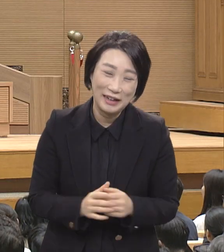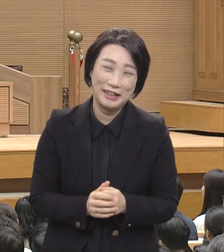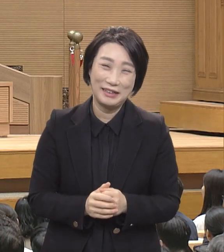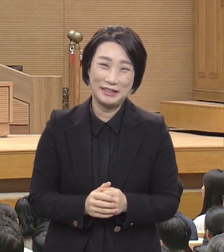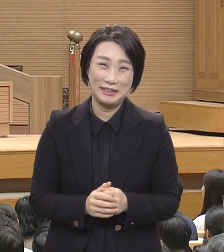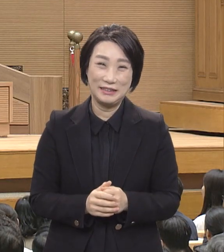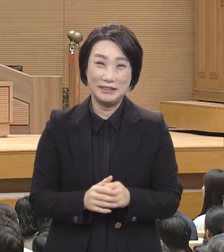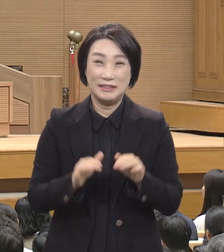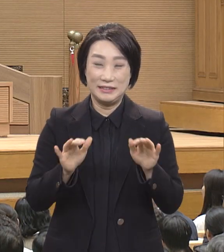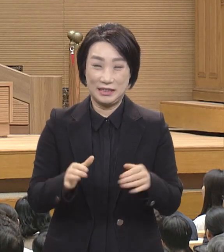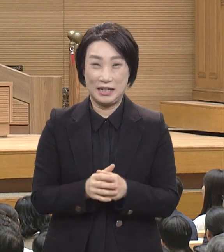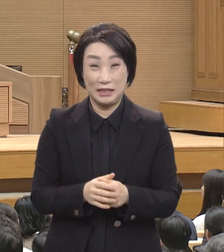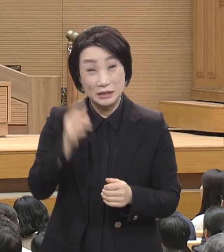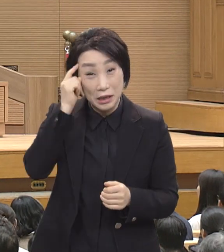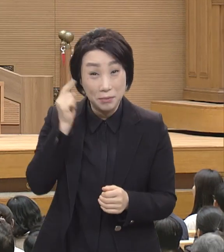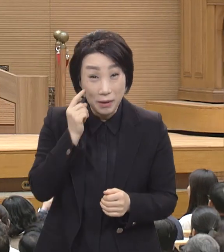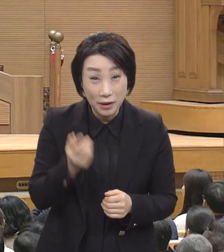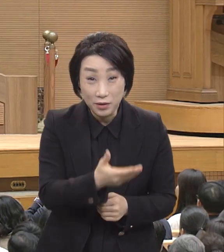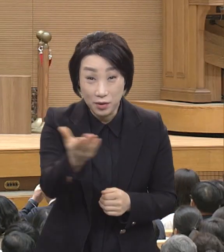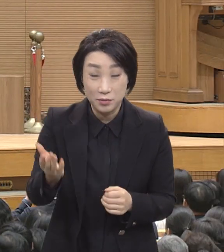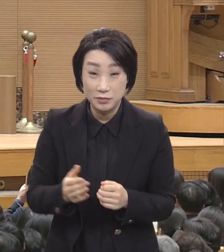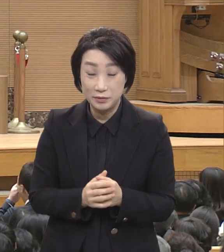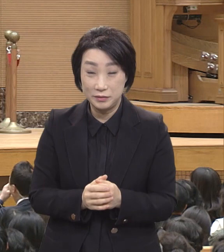그러니까 봐.